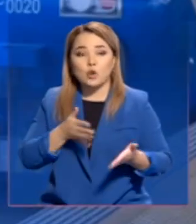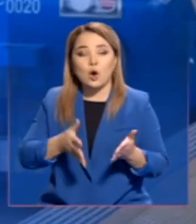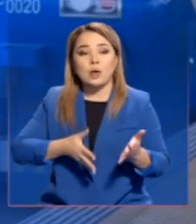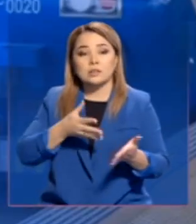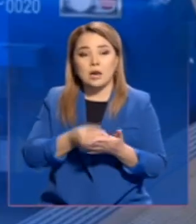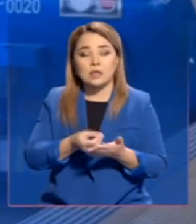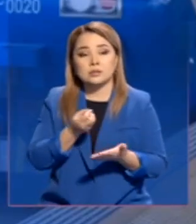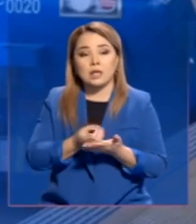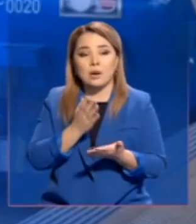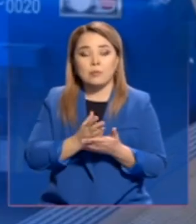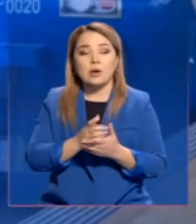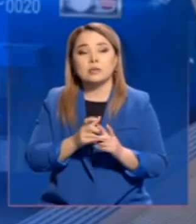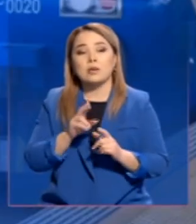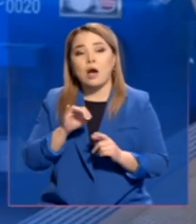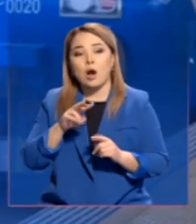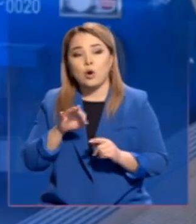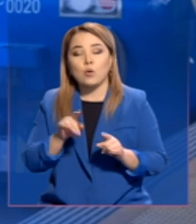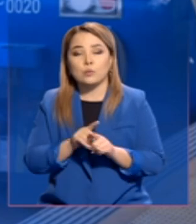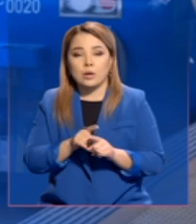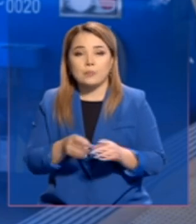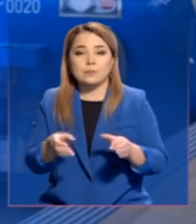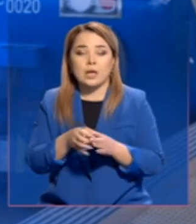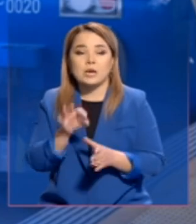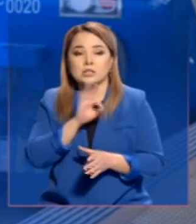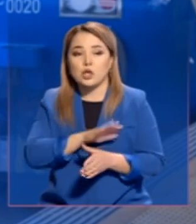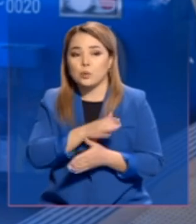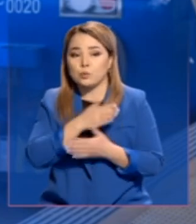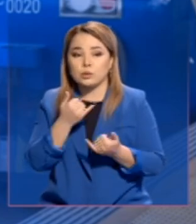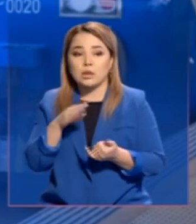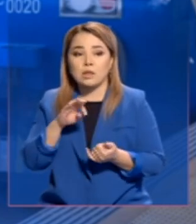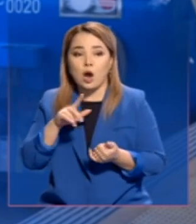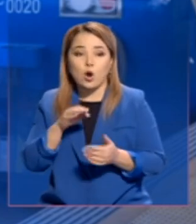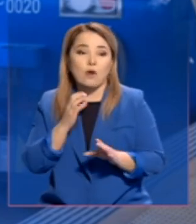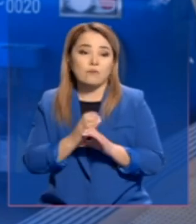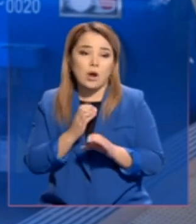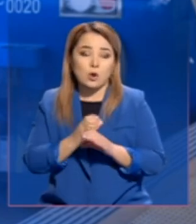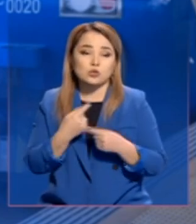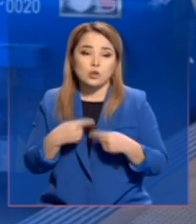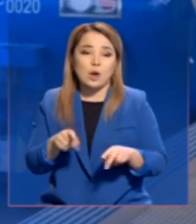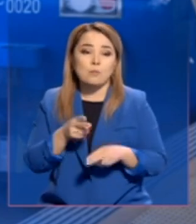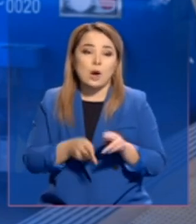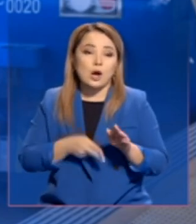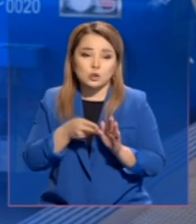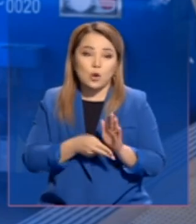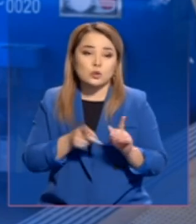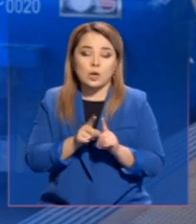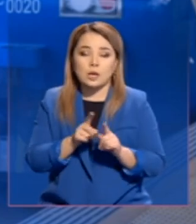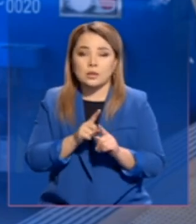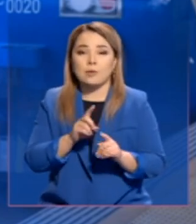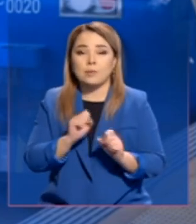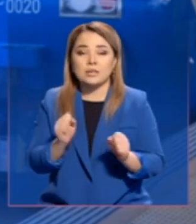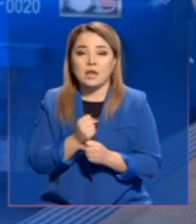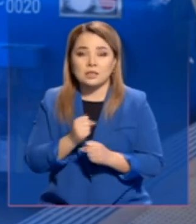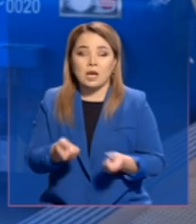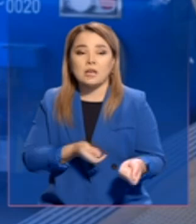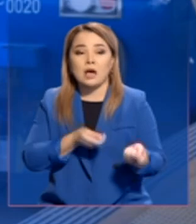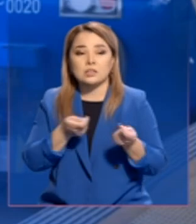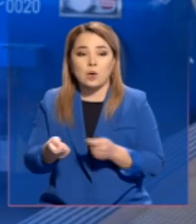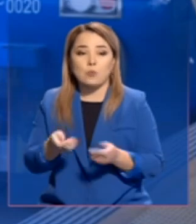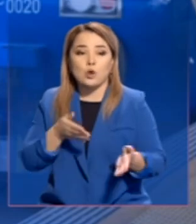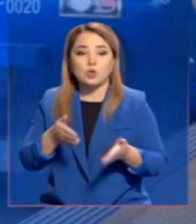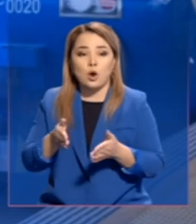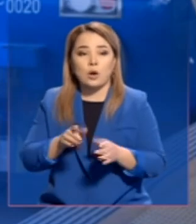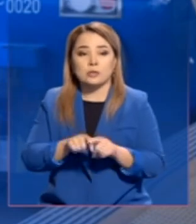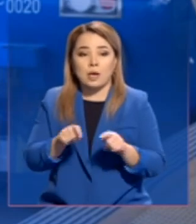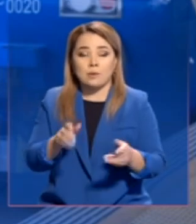ақысы қымбат, тальго коммерциялық пойыздары тиімсіз. Тальго вагондары басқа пойыздарға балама ретінде экспресс тасымал түрінде жолға